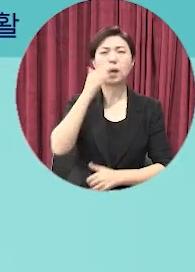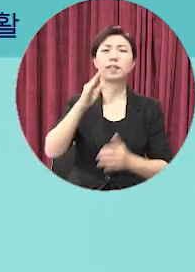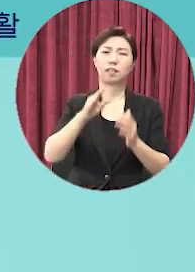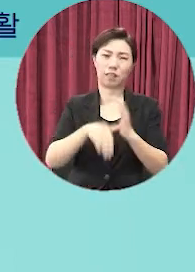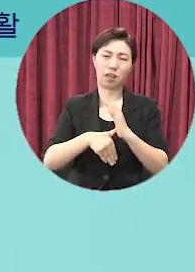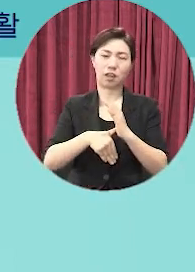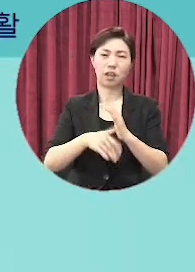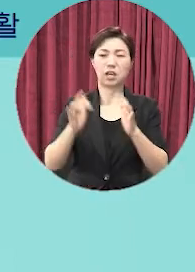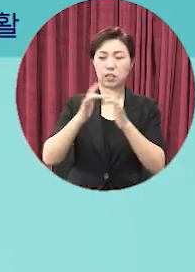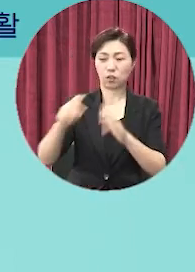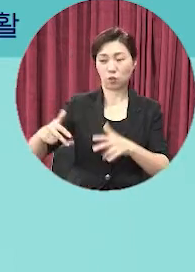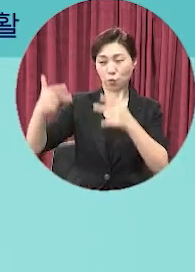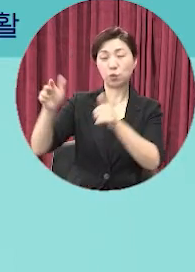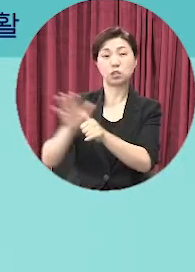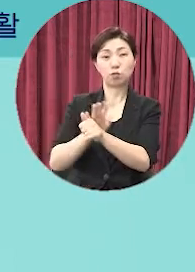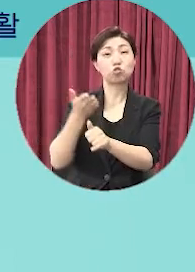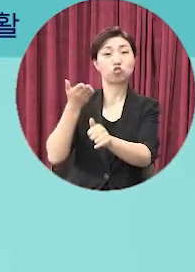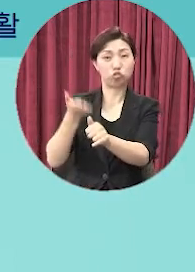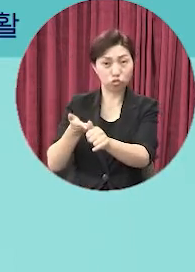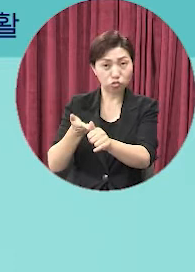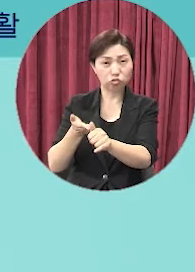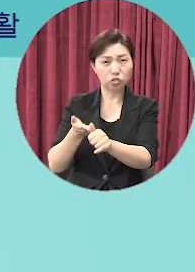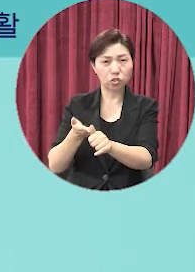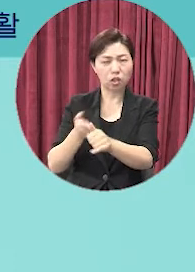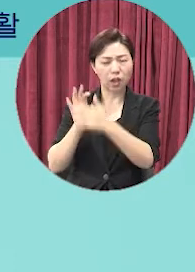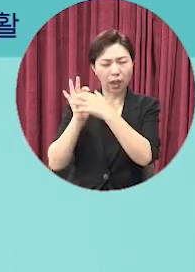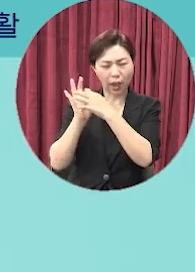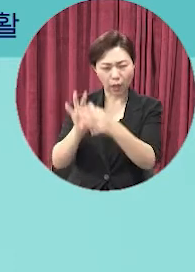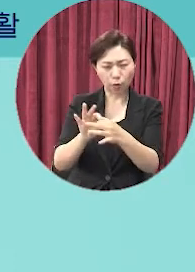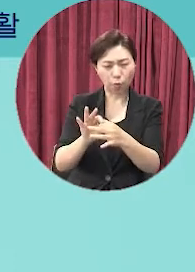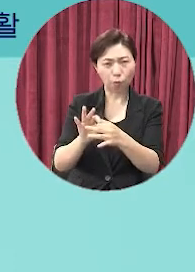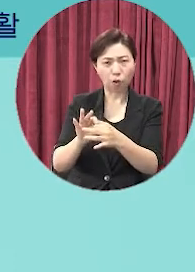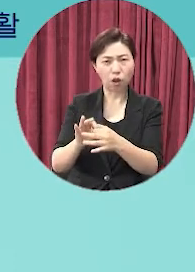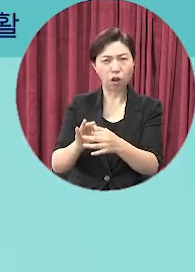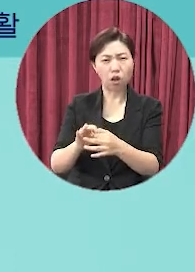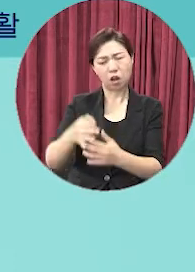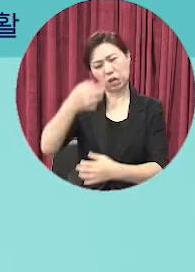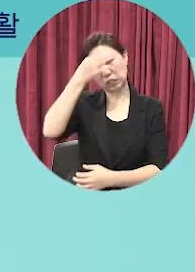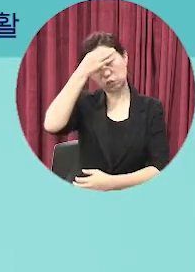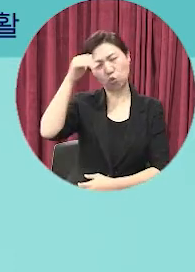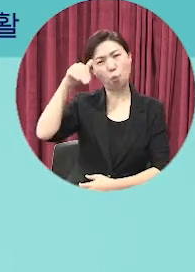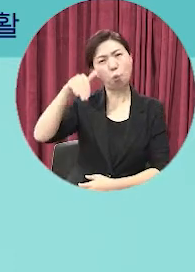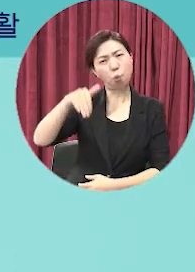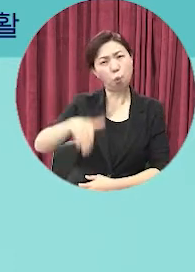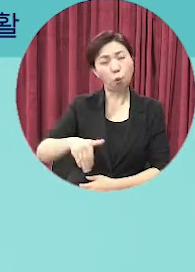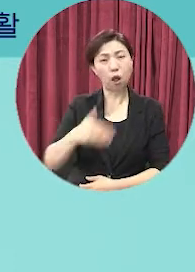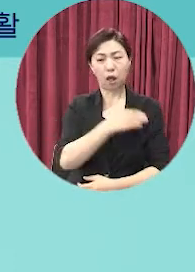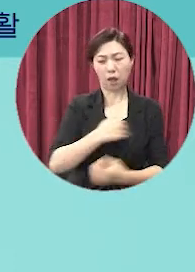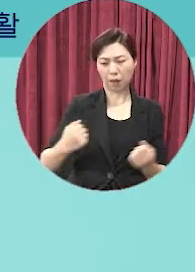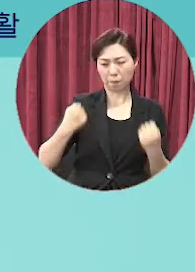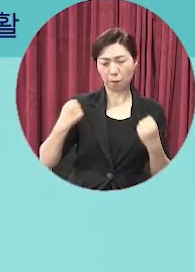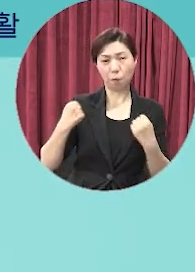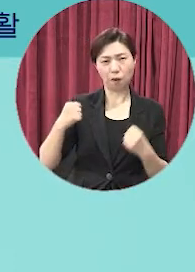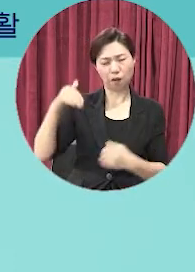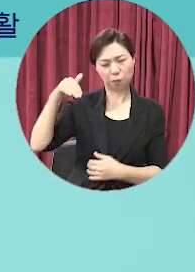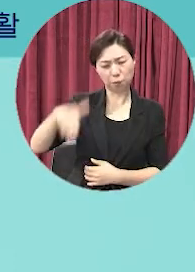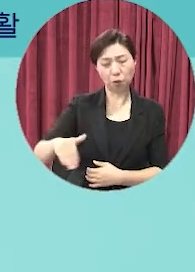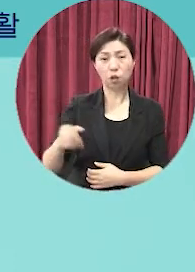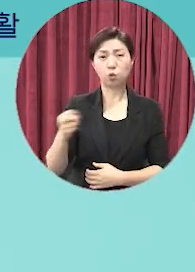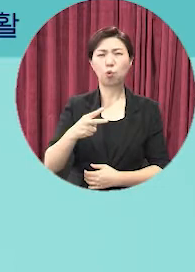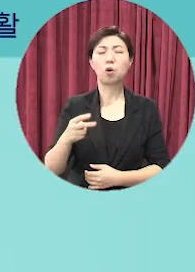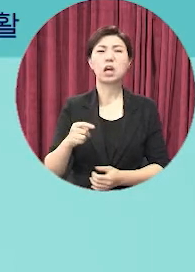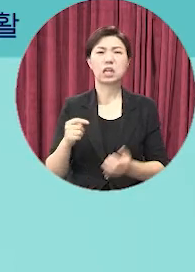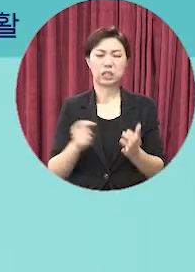제공이 되고 그럼에도 불구하고 지속적으로 기능이 저하되고 있거나 또는 여러 가지 긴급성이